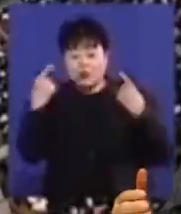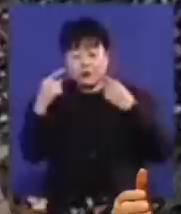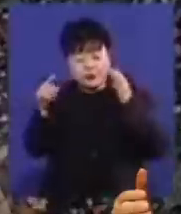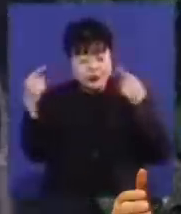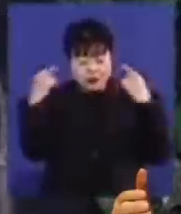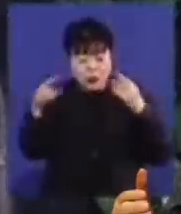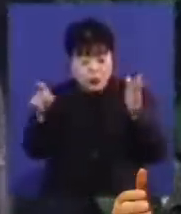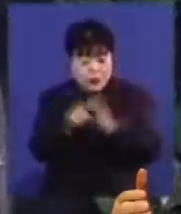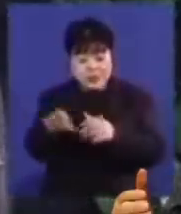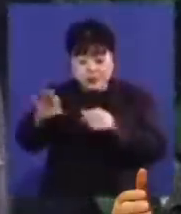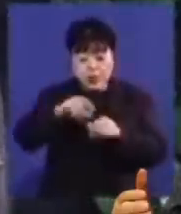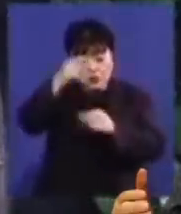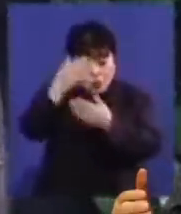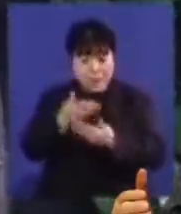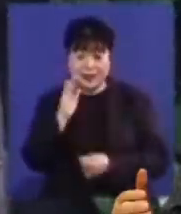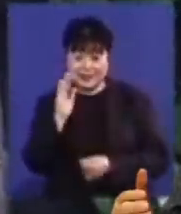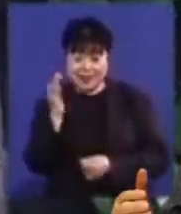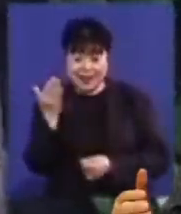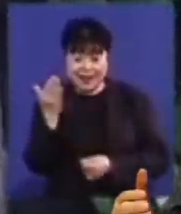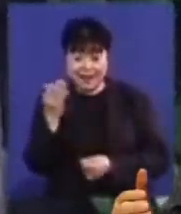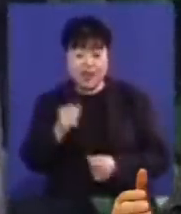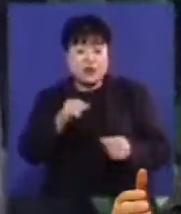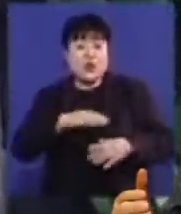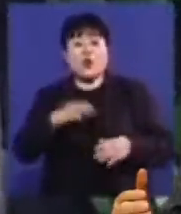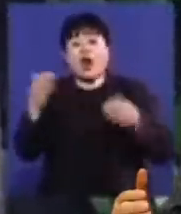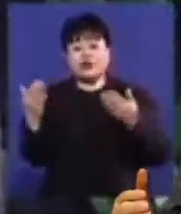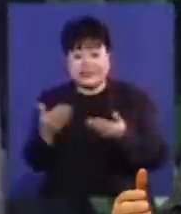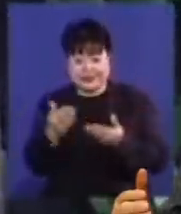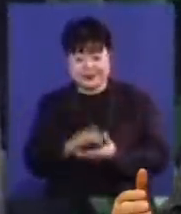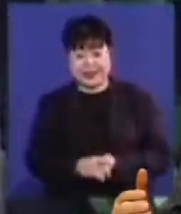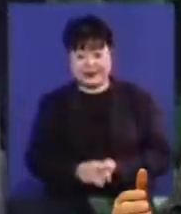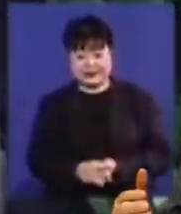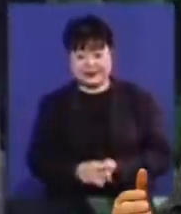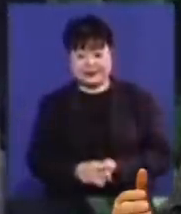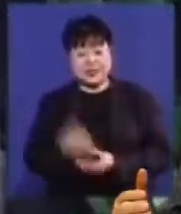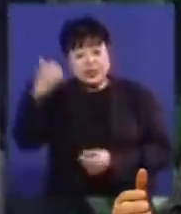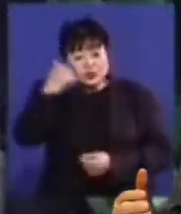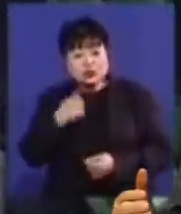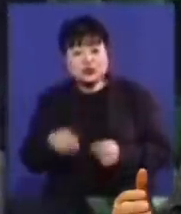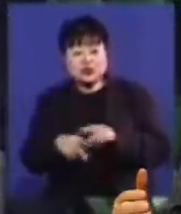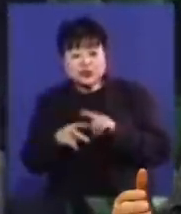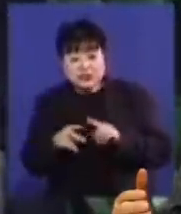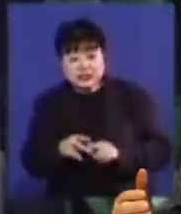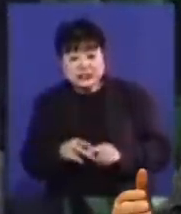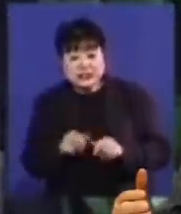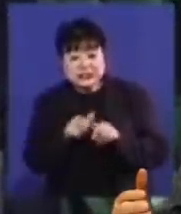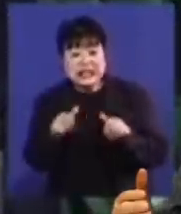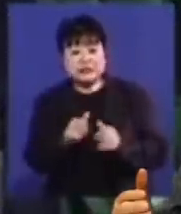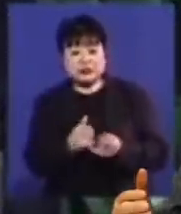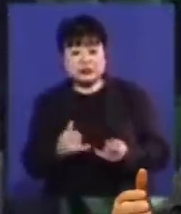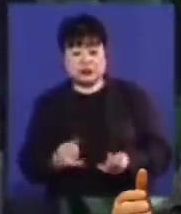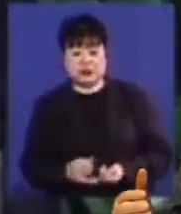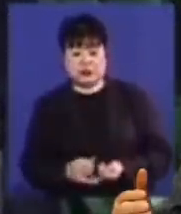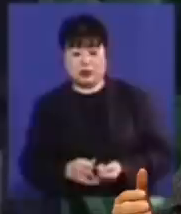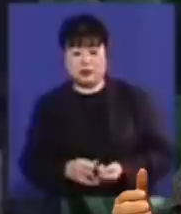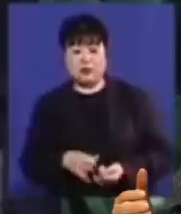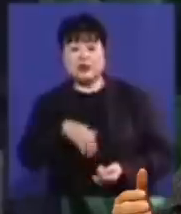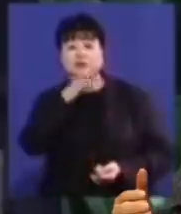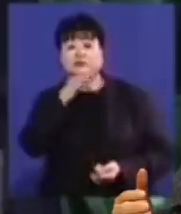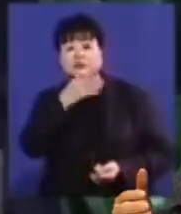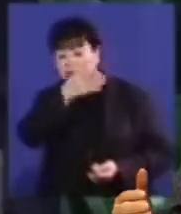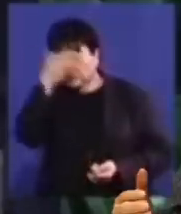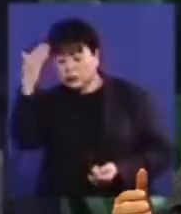믿기만 하면 구원을 얻는다는 것이 이게 놀라운 일 아닙니까? 누구든지 남녀노유 빈부 귀천 할 것